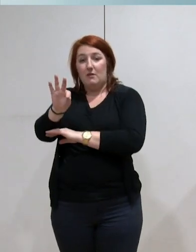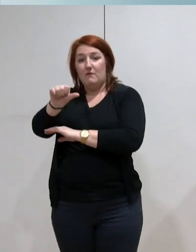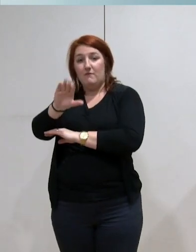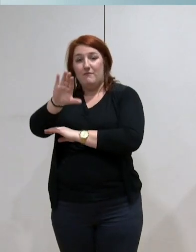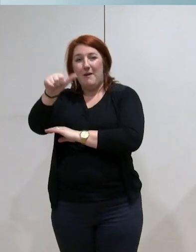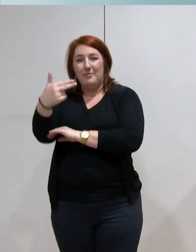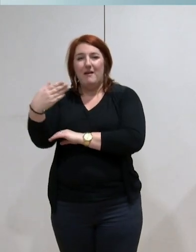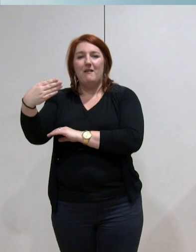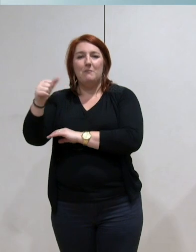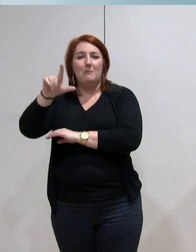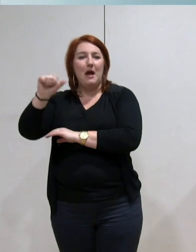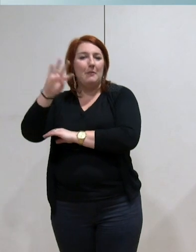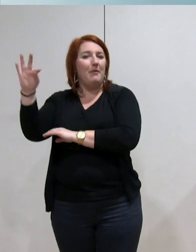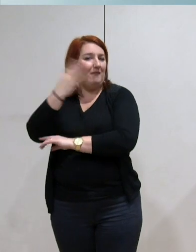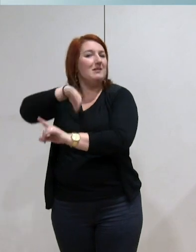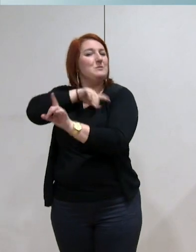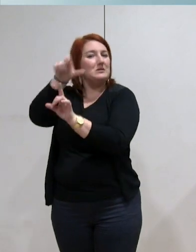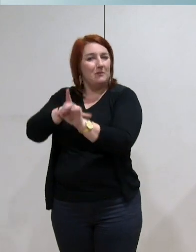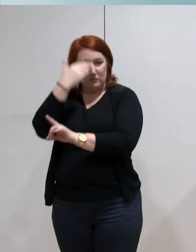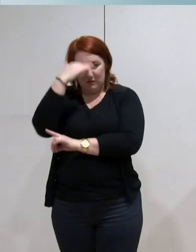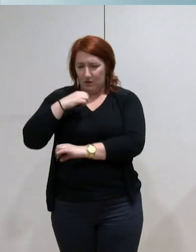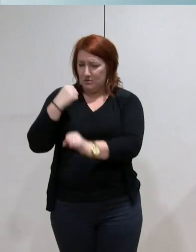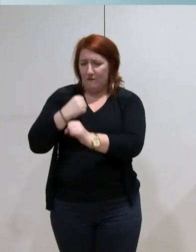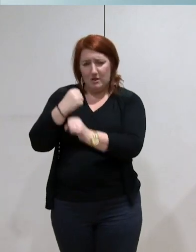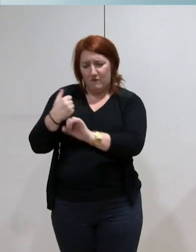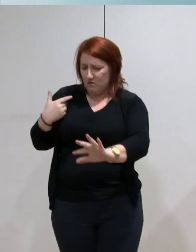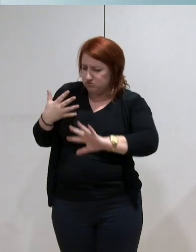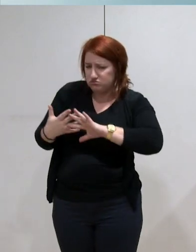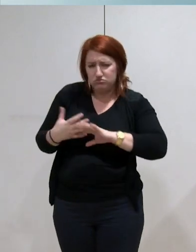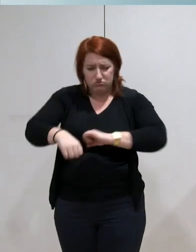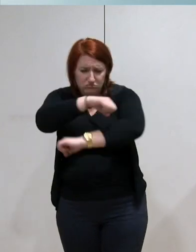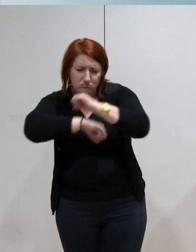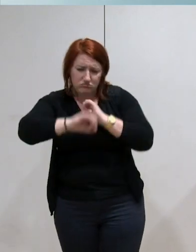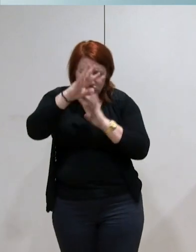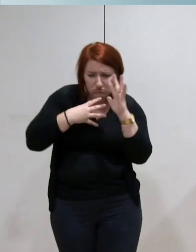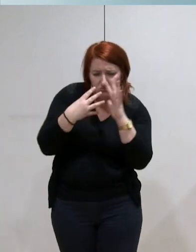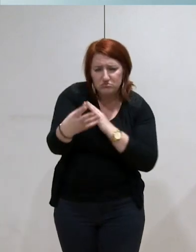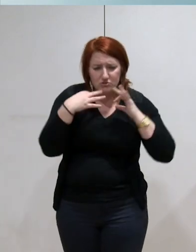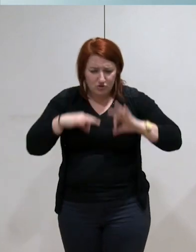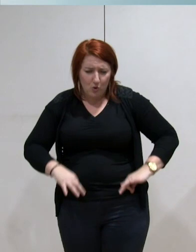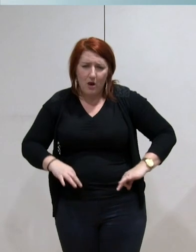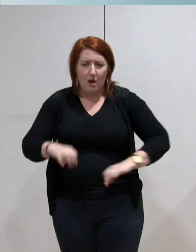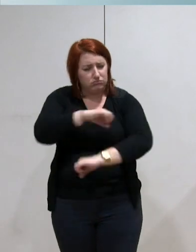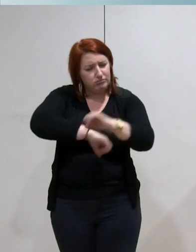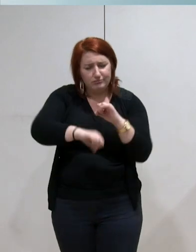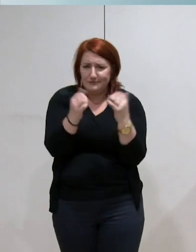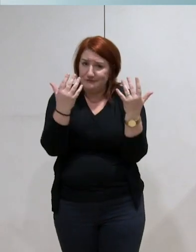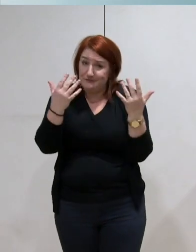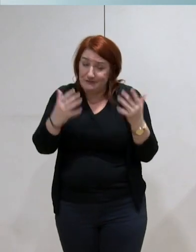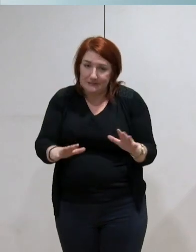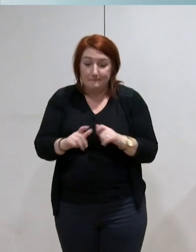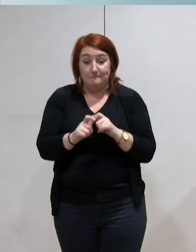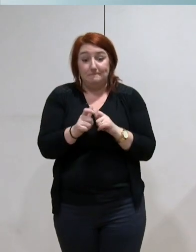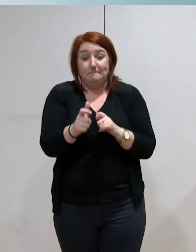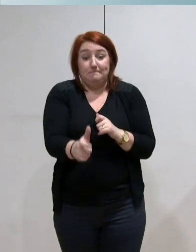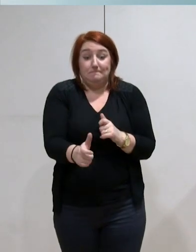vous le savez un travail précis pointu en terme de planification scolaire a été réalisée et on en